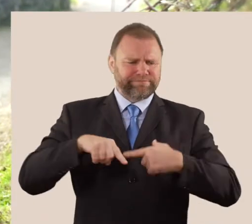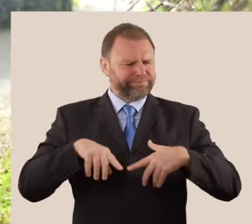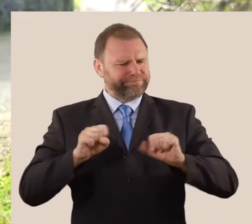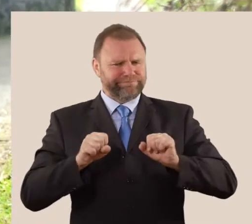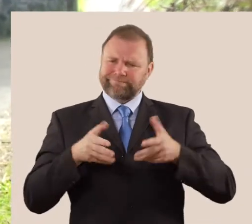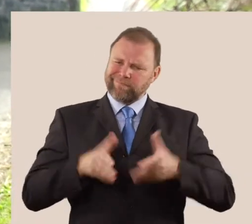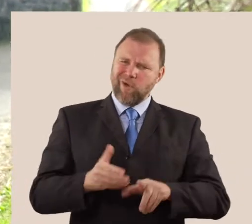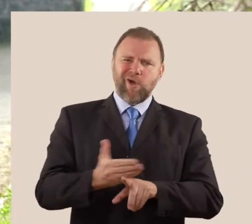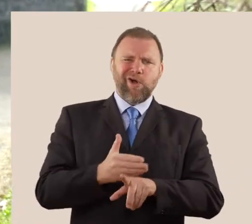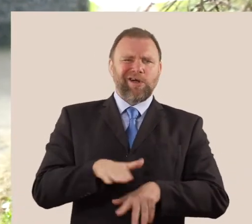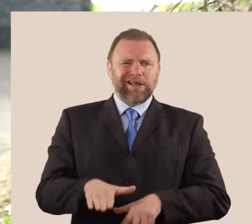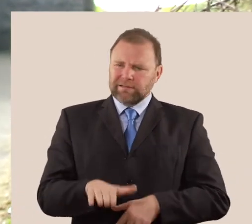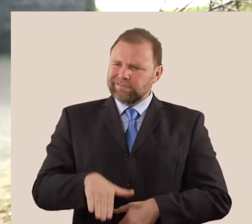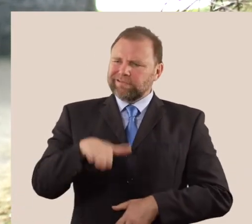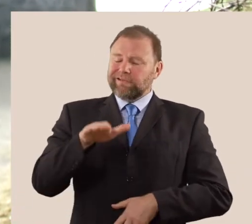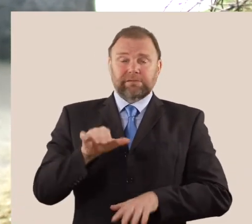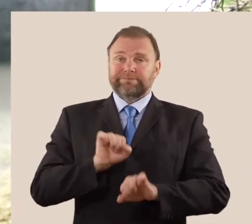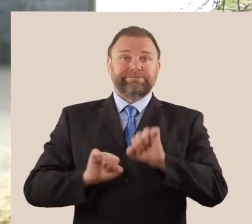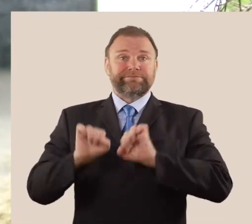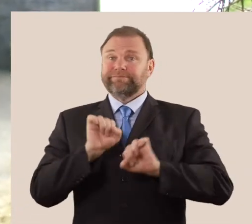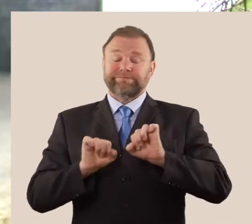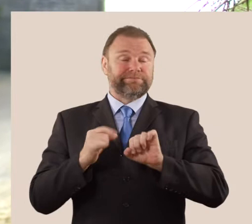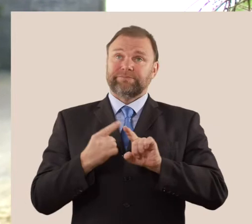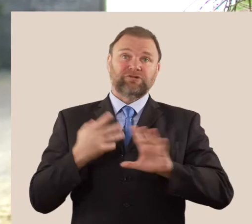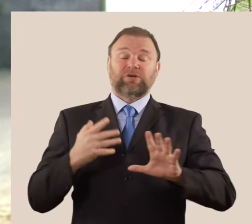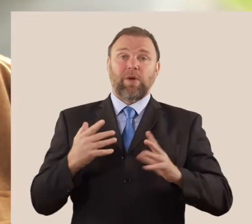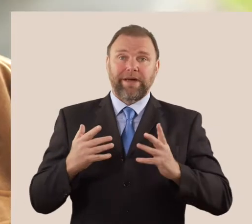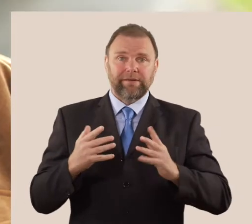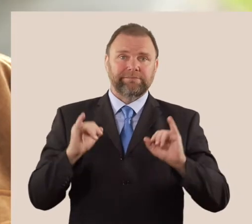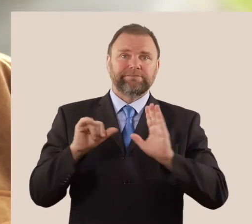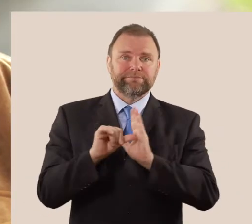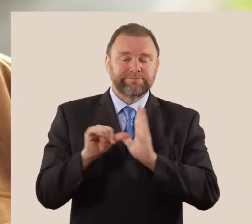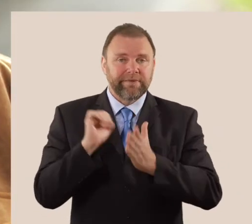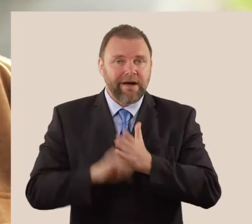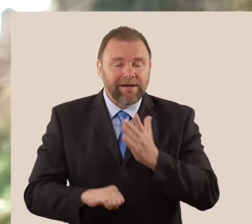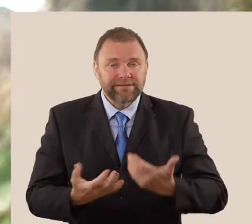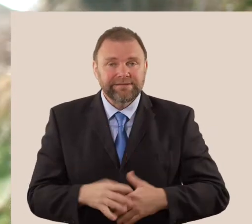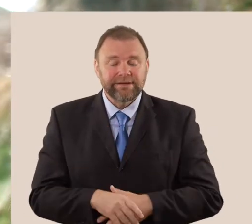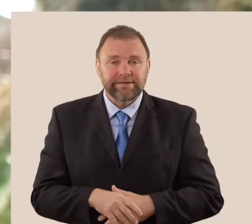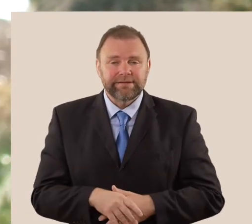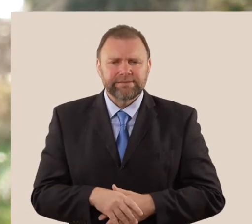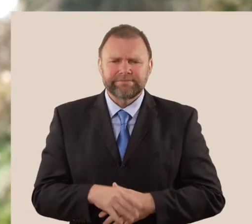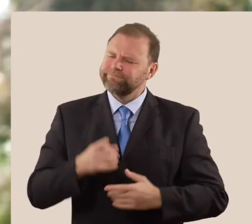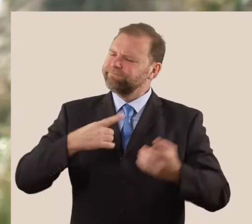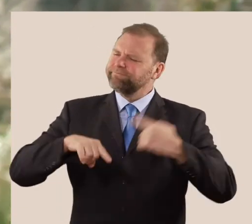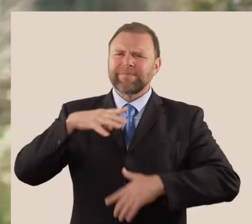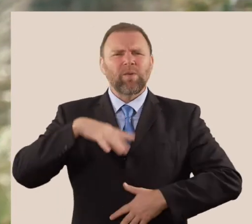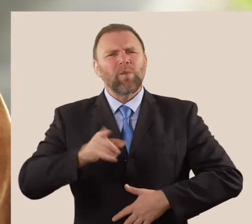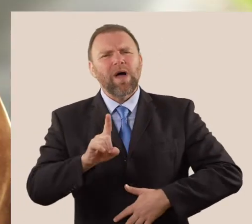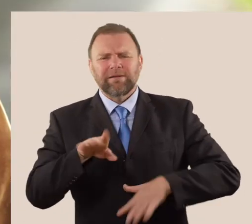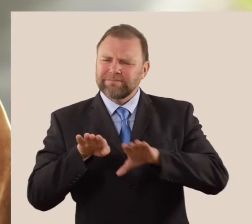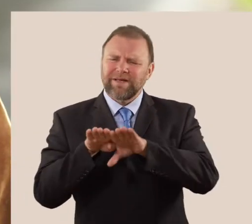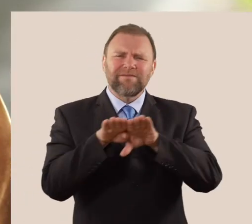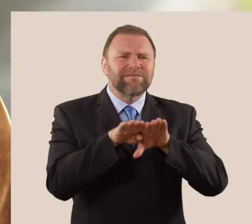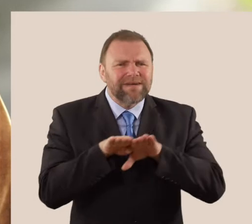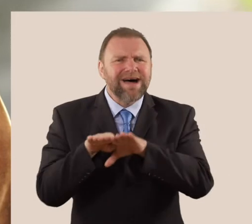i ddechrau, os ti'n gweithio yn yr ardal yma, ti o danfantais yn syth. Be dyn ni isio